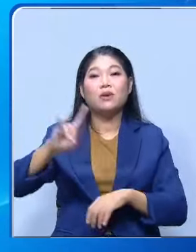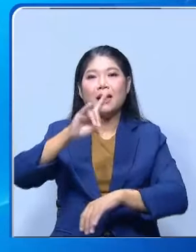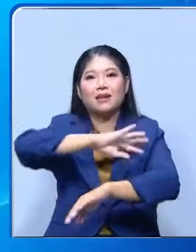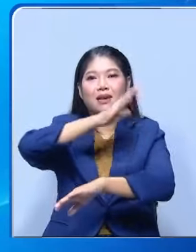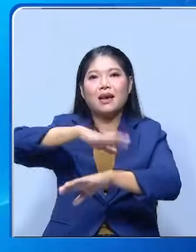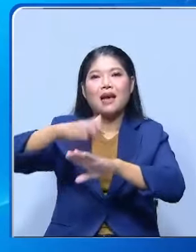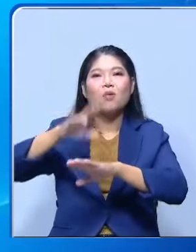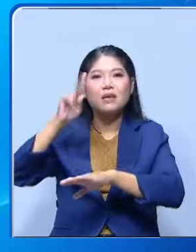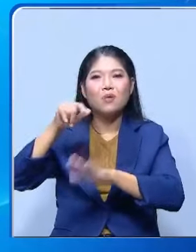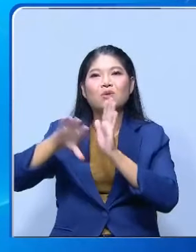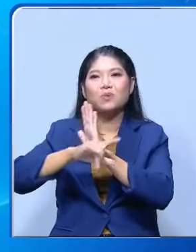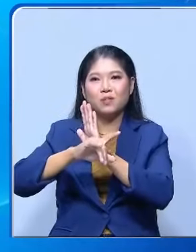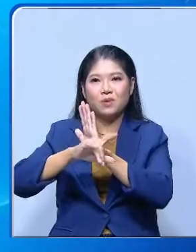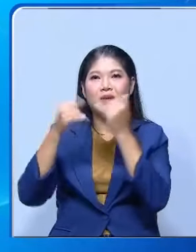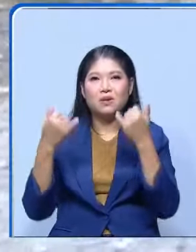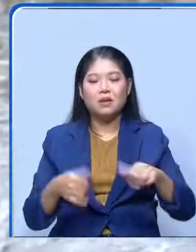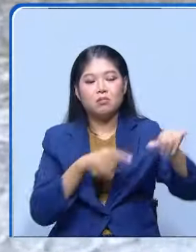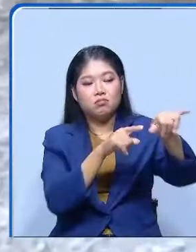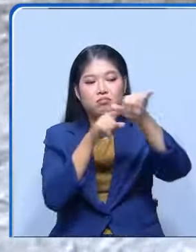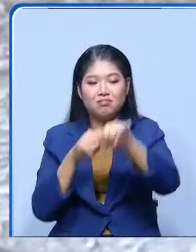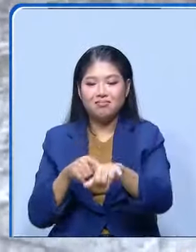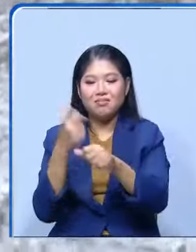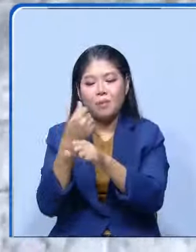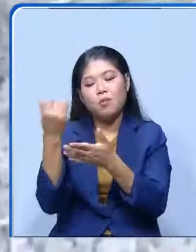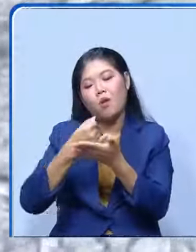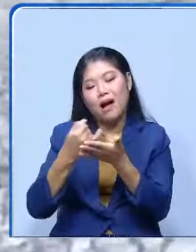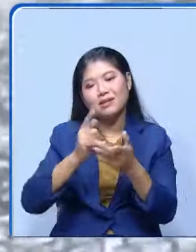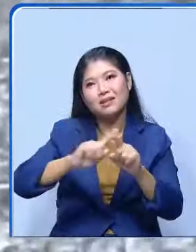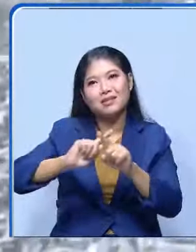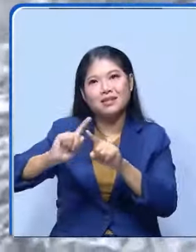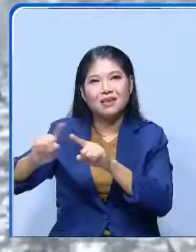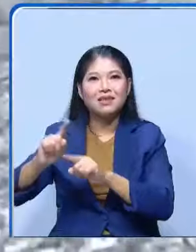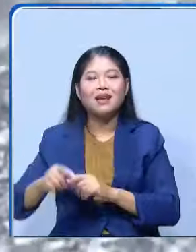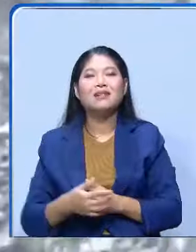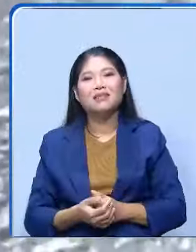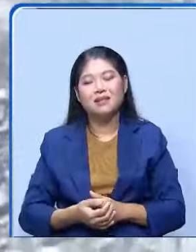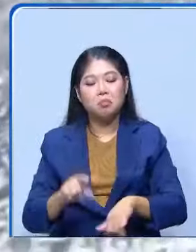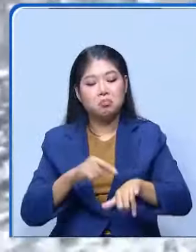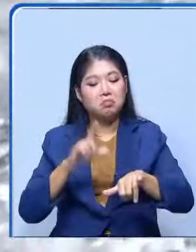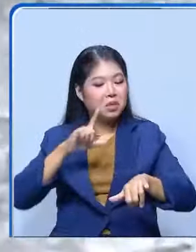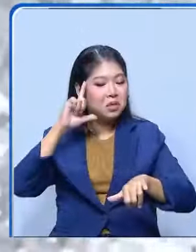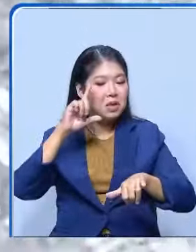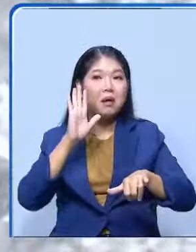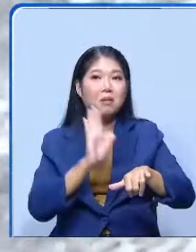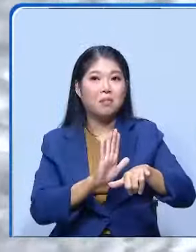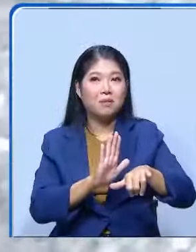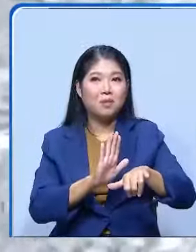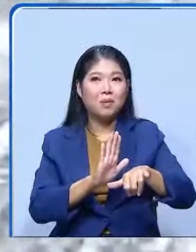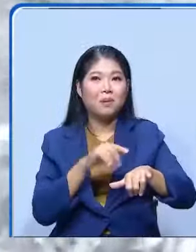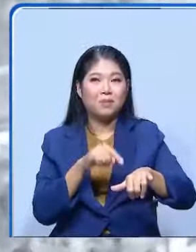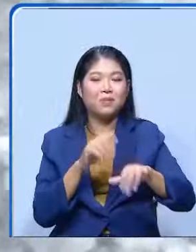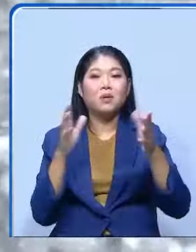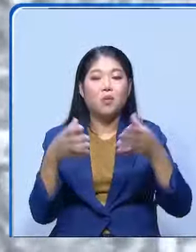ำเจ้าหมูเด้งไปทำเป็นศิลปะแฟนอาร์ตนะคะ น่ารัก แต่ว่ากระแสความดังของเจ้าหมูเด้งเนี่ยก็ยังทำให้มีคนบ